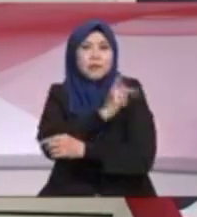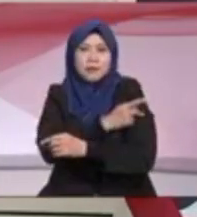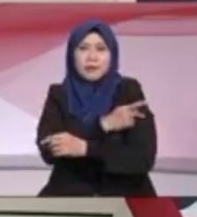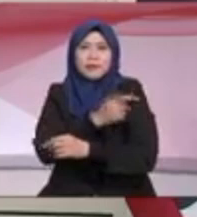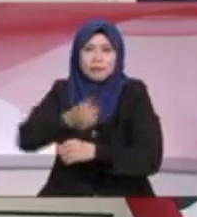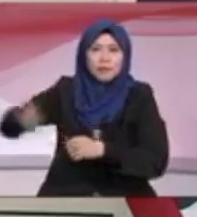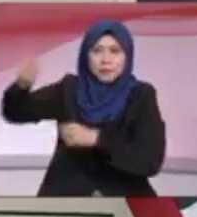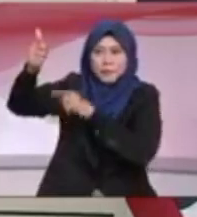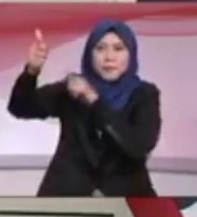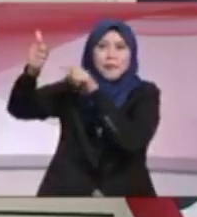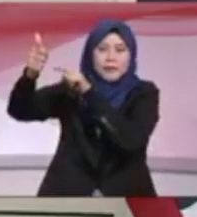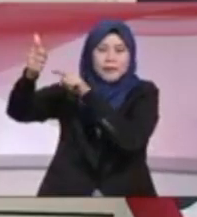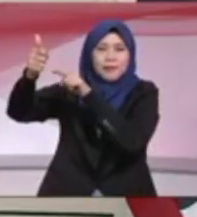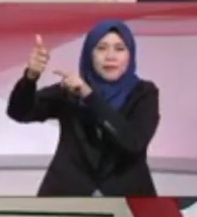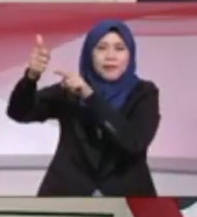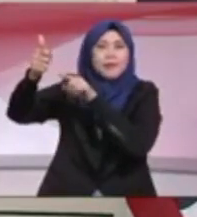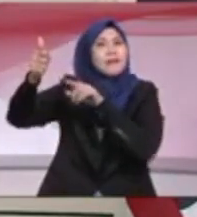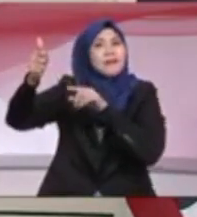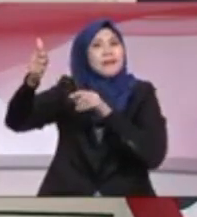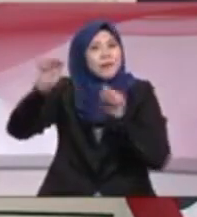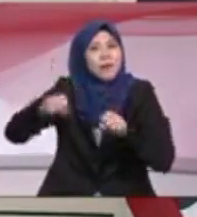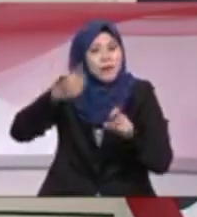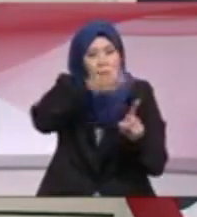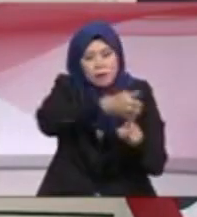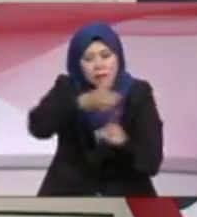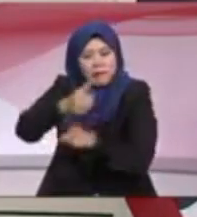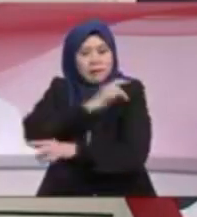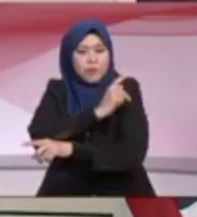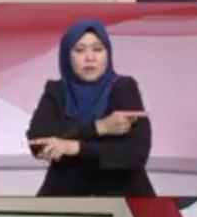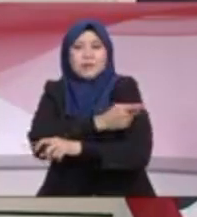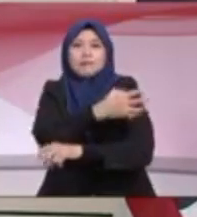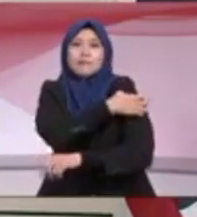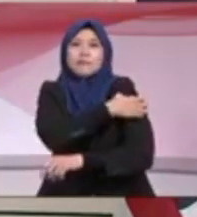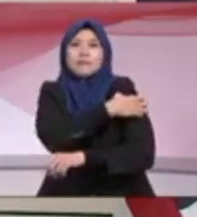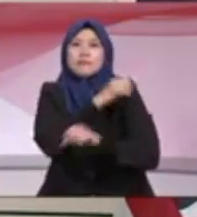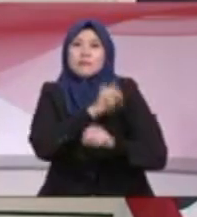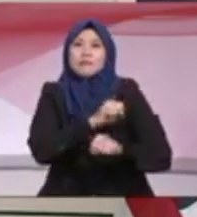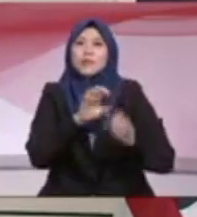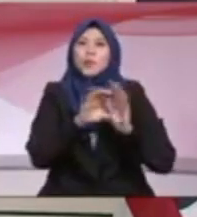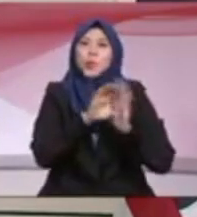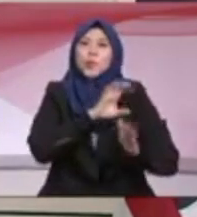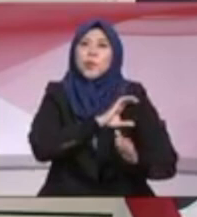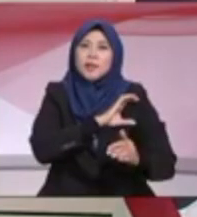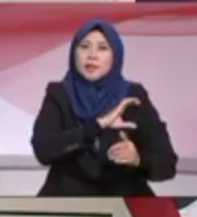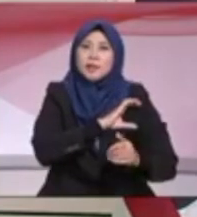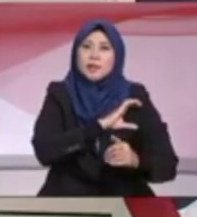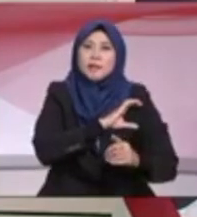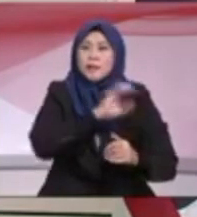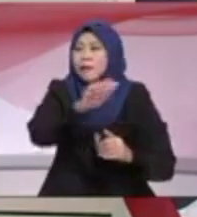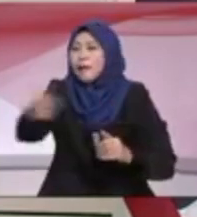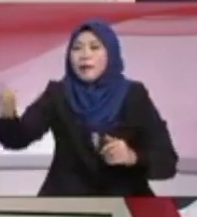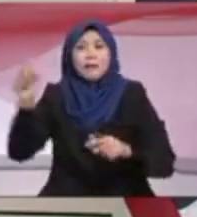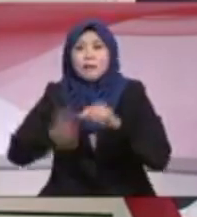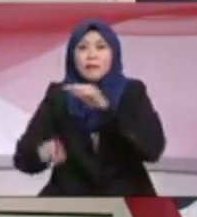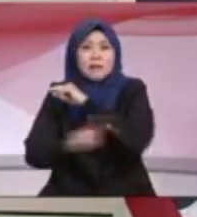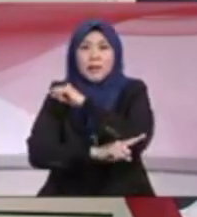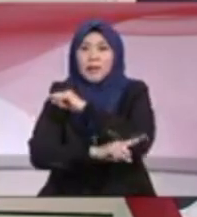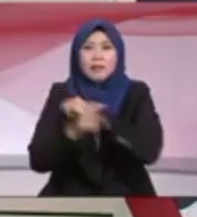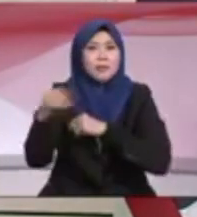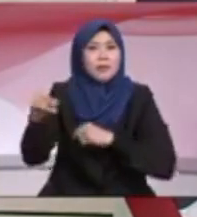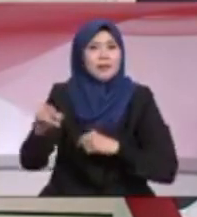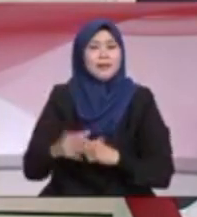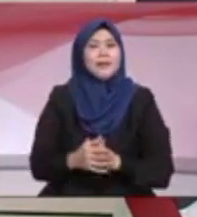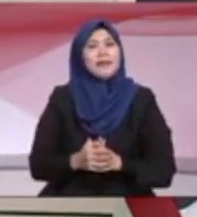Dan mereka yang lebih kuasa seperti saya kata tadi, mereka saja yang ada kuasa iaitu polis. Yang lain-lain tak boleh.